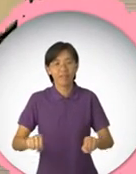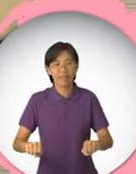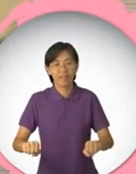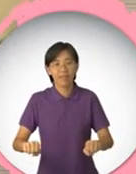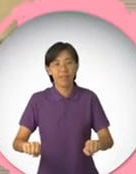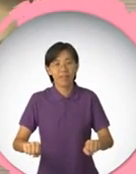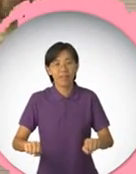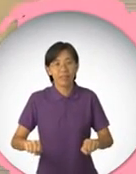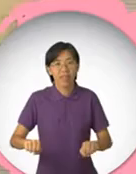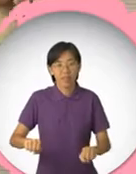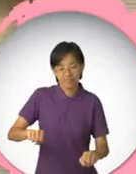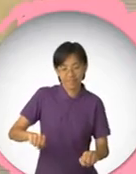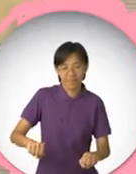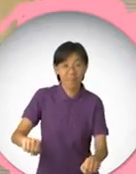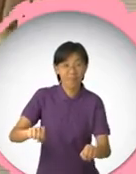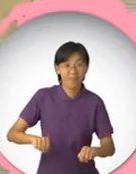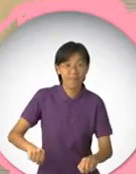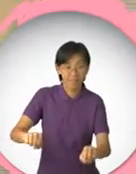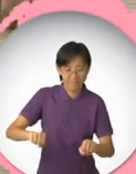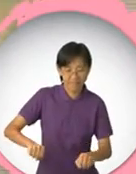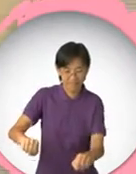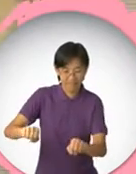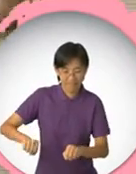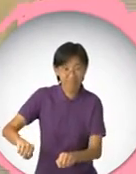ยกไม้ขึ้นด้านหนึ่งค่ะเนี่ยค่ะมันก็จะเริ่มออก